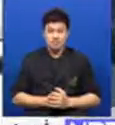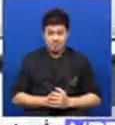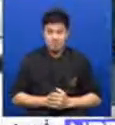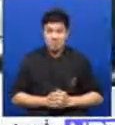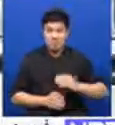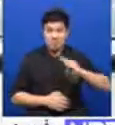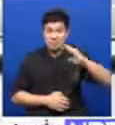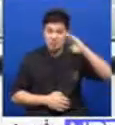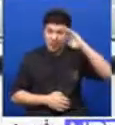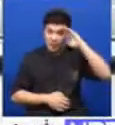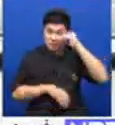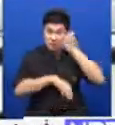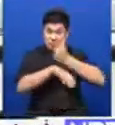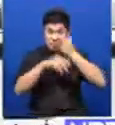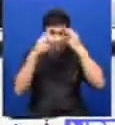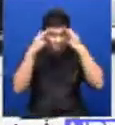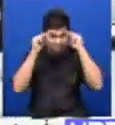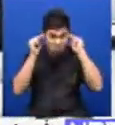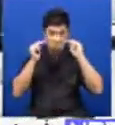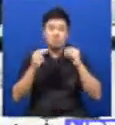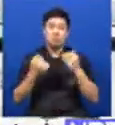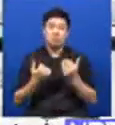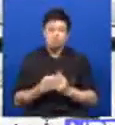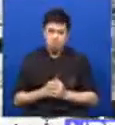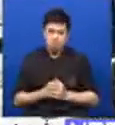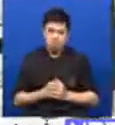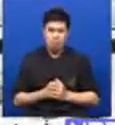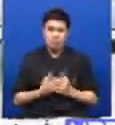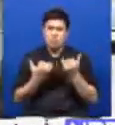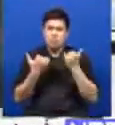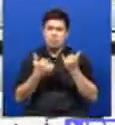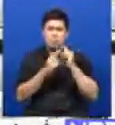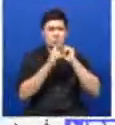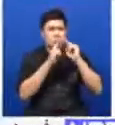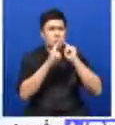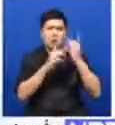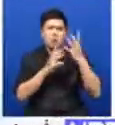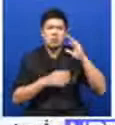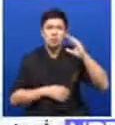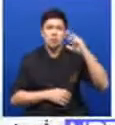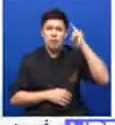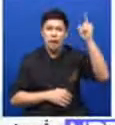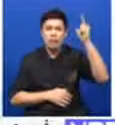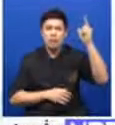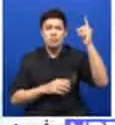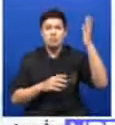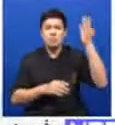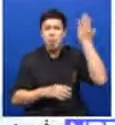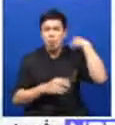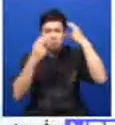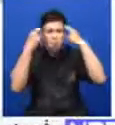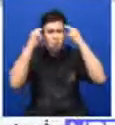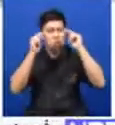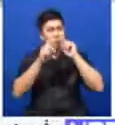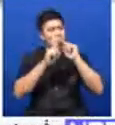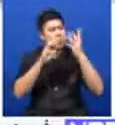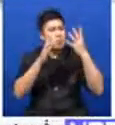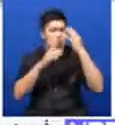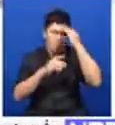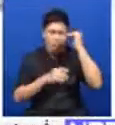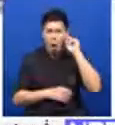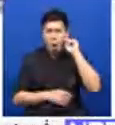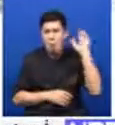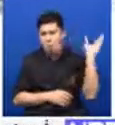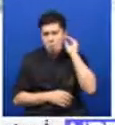พลเอกประยุทธ์จันทร์โอชานายกรัฐมนตรียันว่าไม่มีการติดต่อกับพันตำรวจโททักษิณชินวัตรอดีตนายกรัฐมนตรีตาม